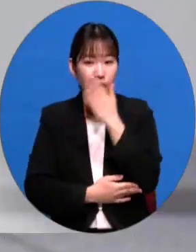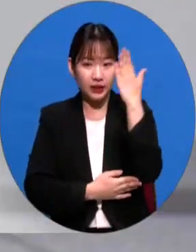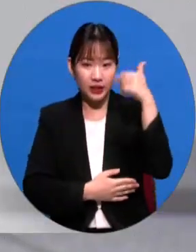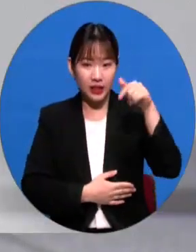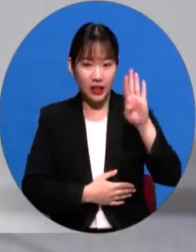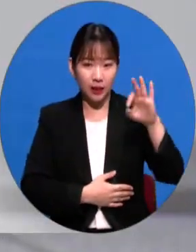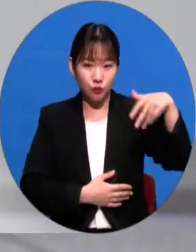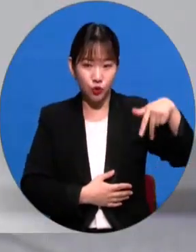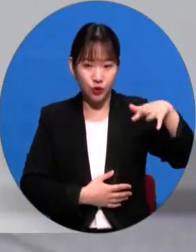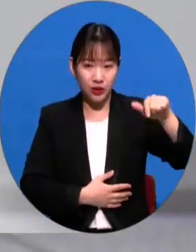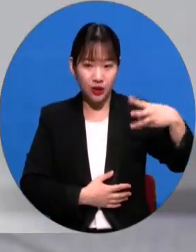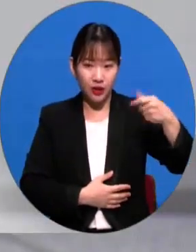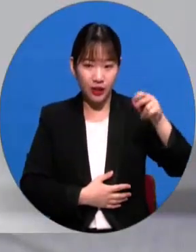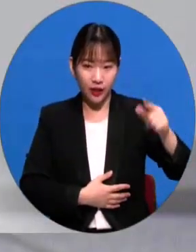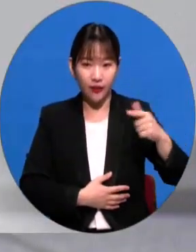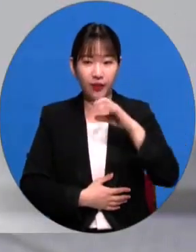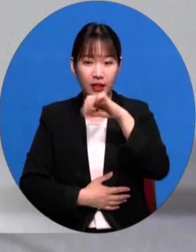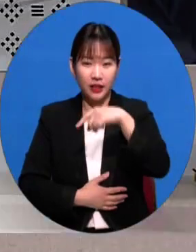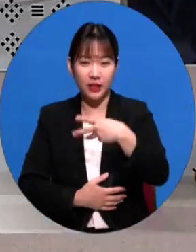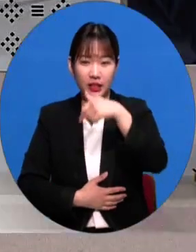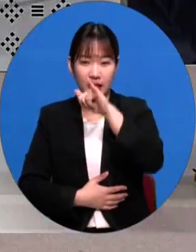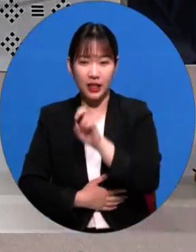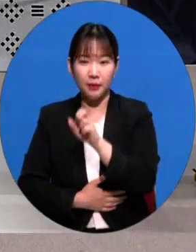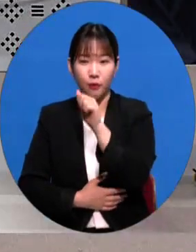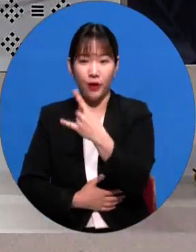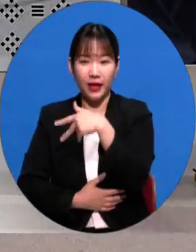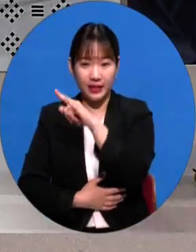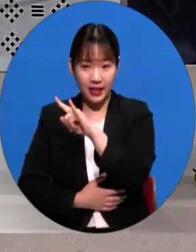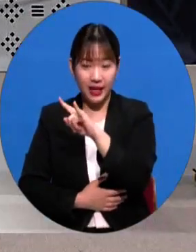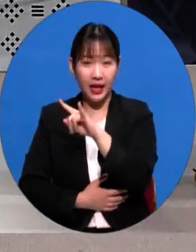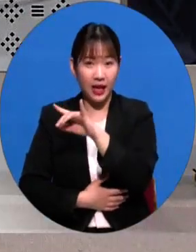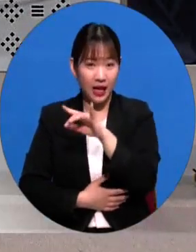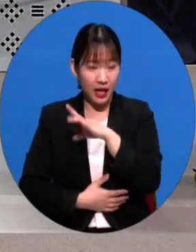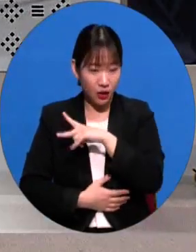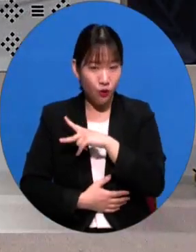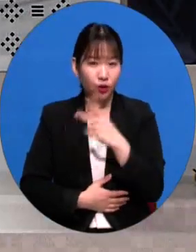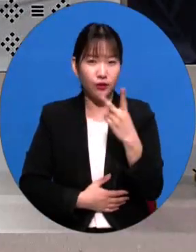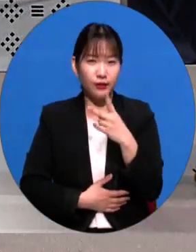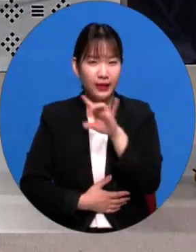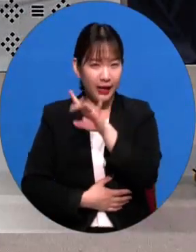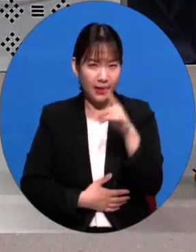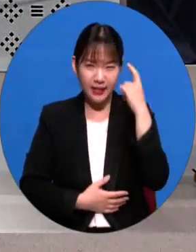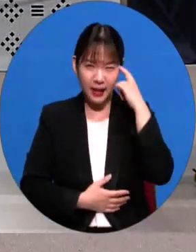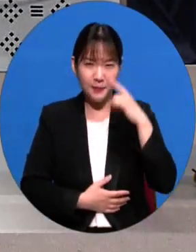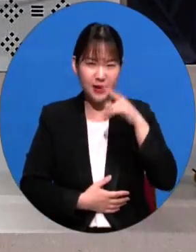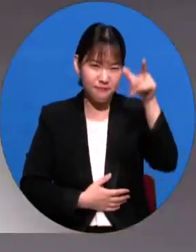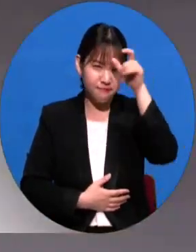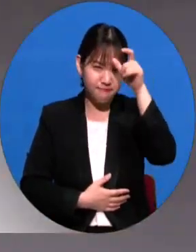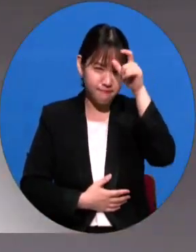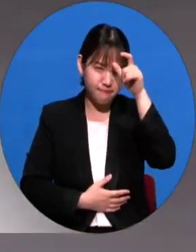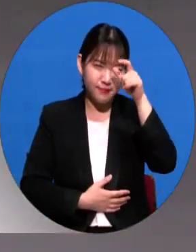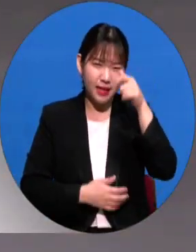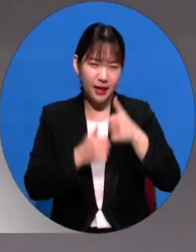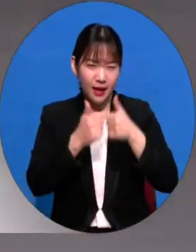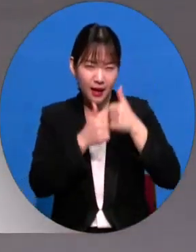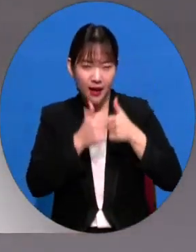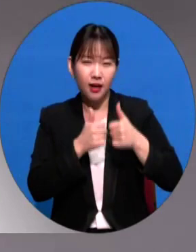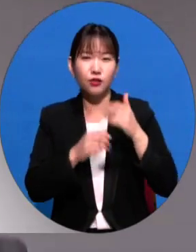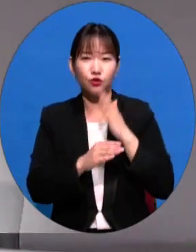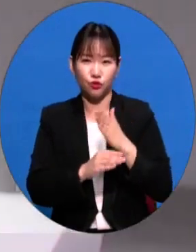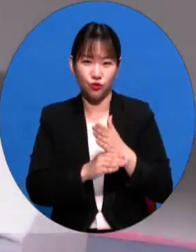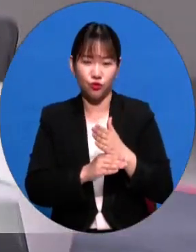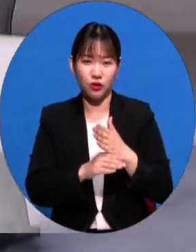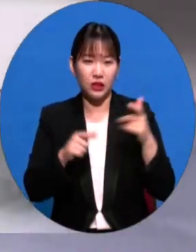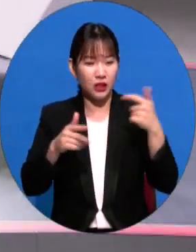주차련을 김희재 의원은 각자의 방심만을 고집하며 잭 내에서 지대한 여론전을 펼치고 있습니다 최근